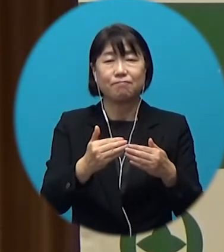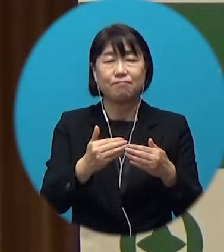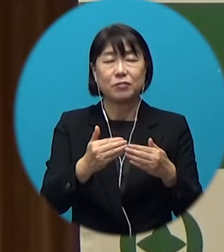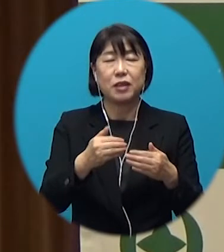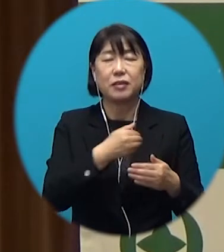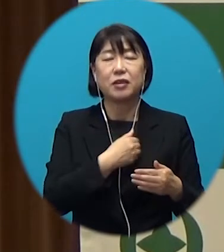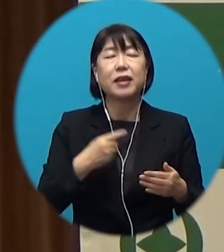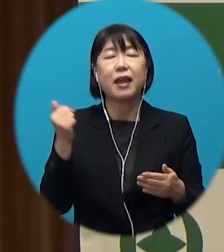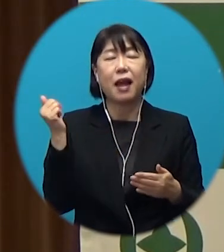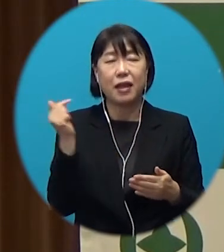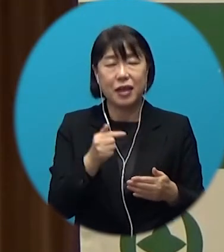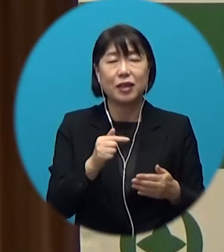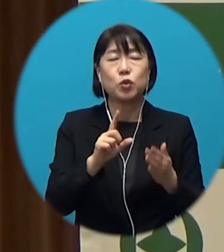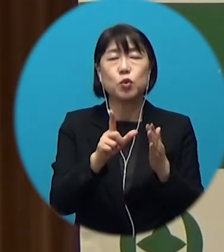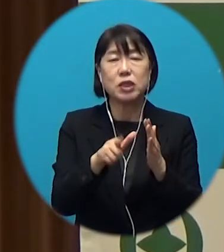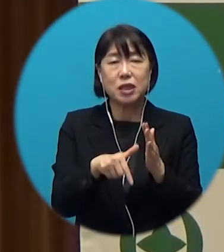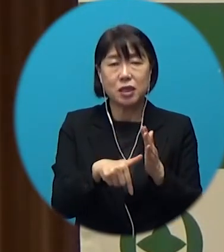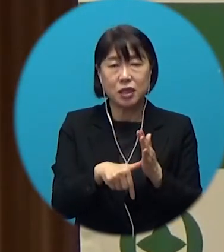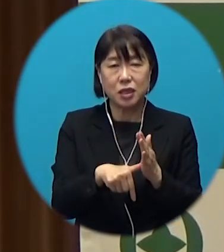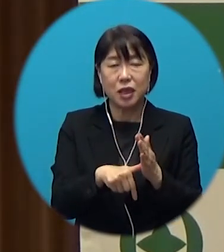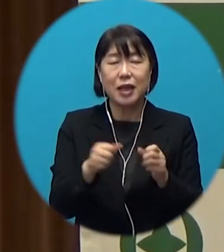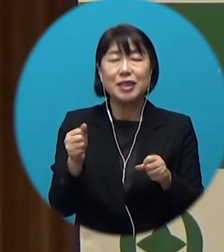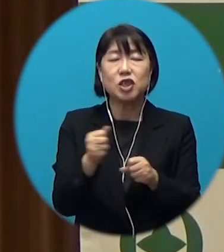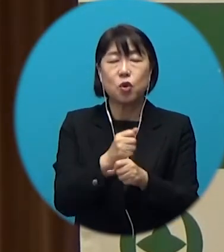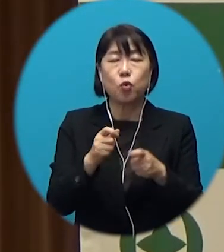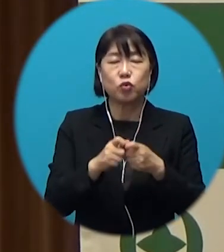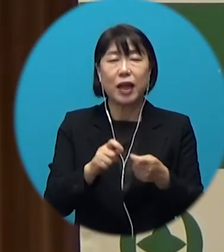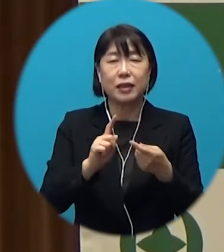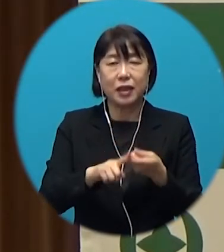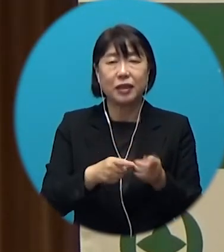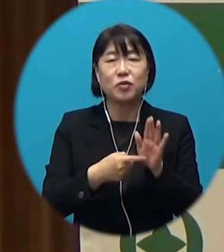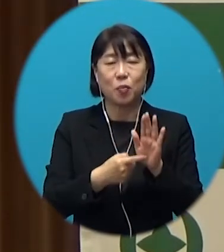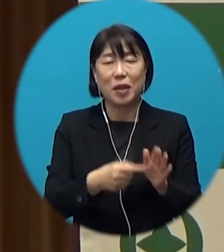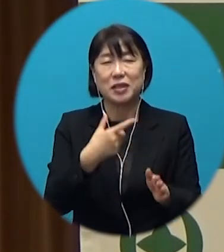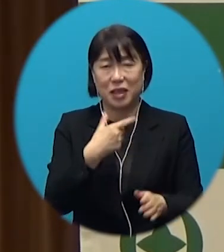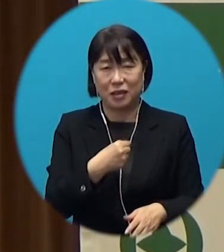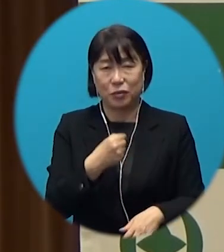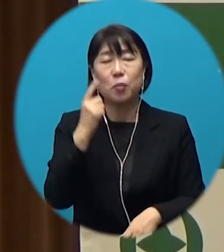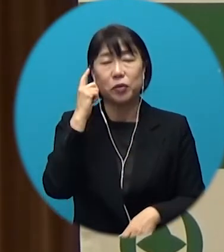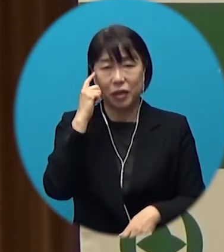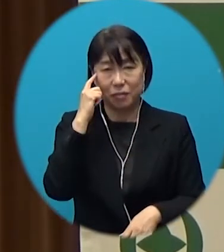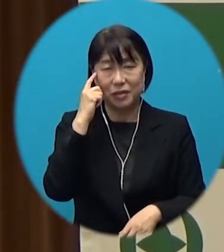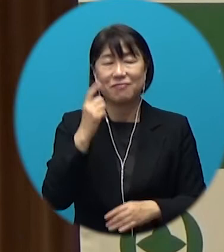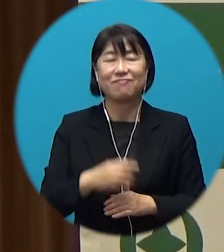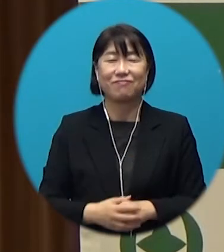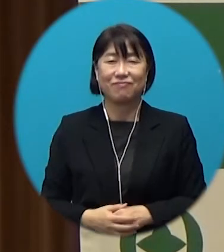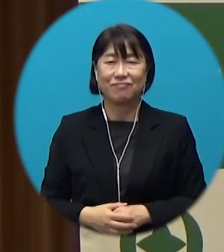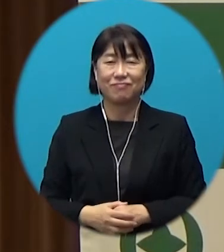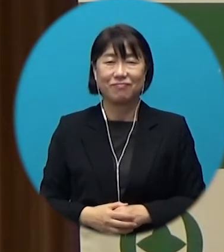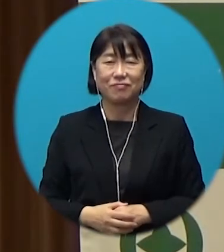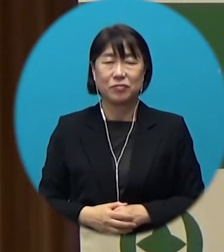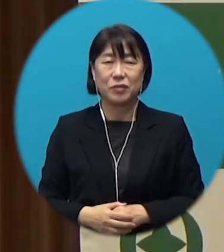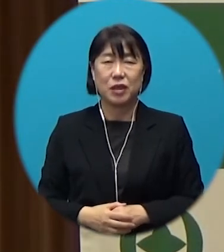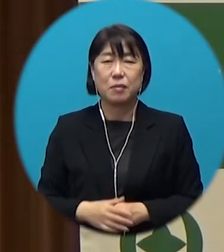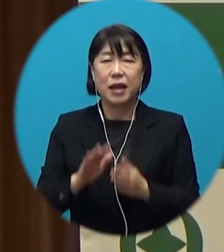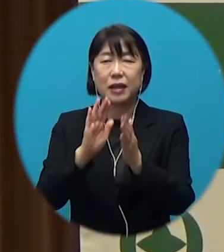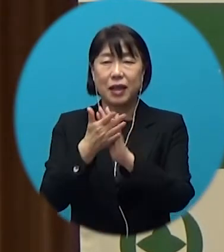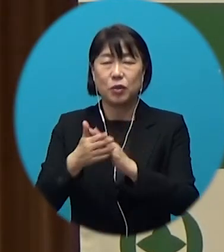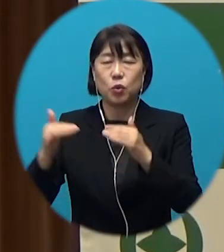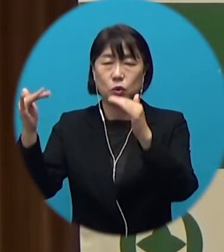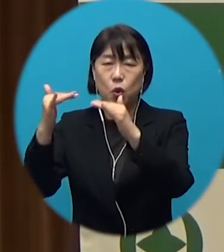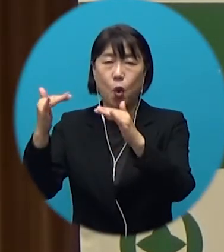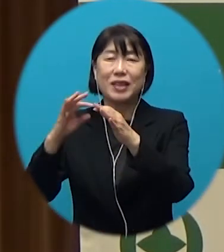早い時期にですね、事業の内化を図っていただきたいというふうに思っております。また検討の協議なんですけれども